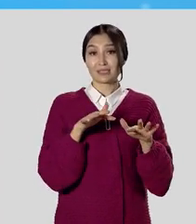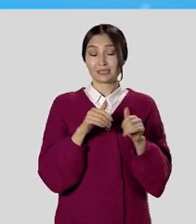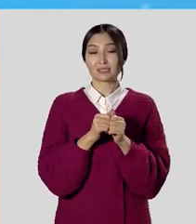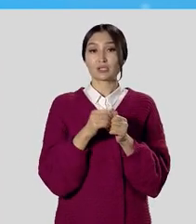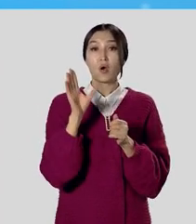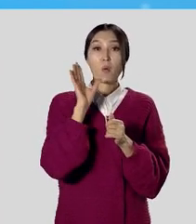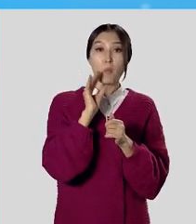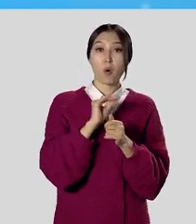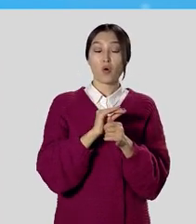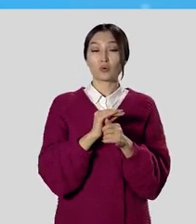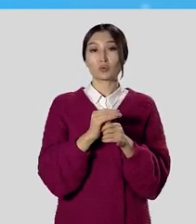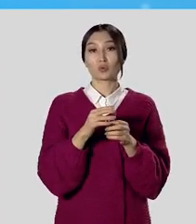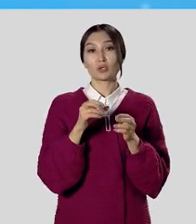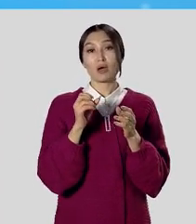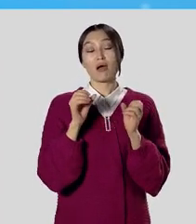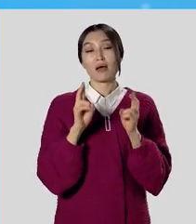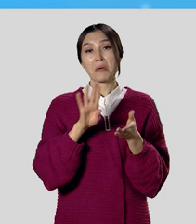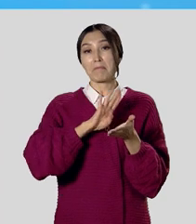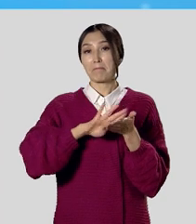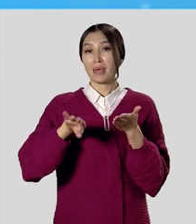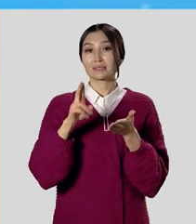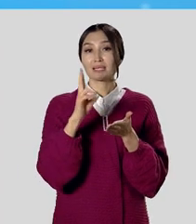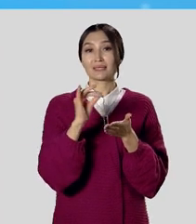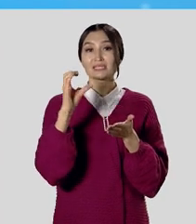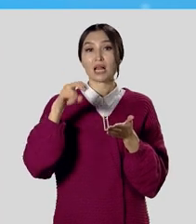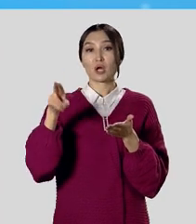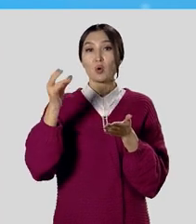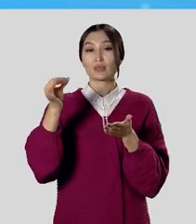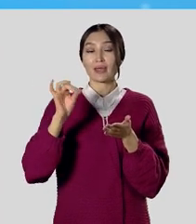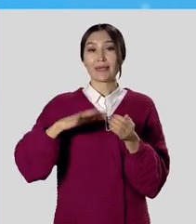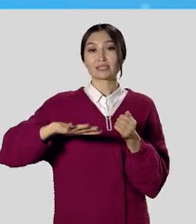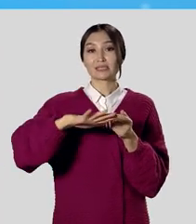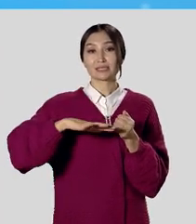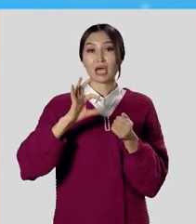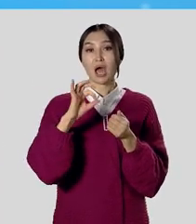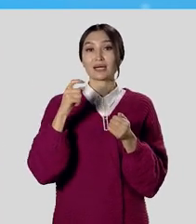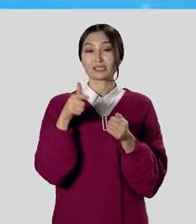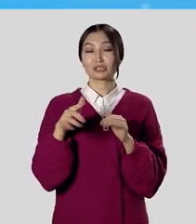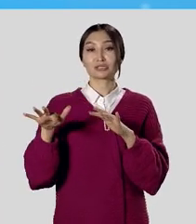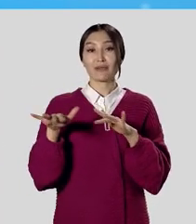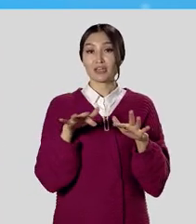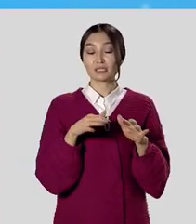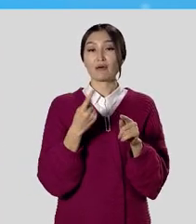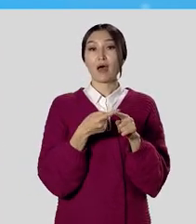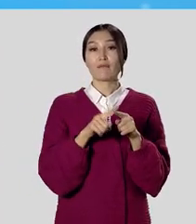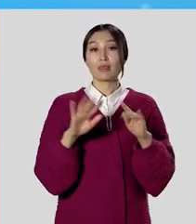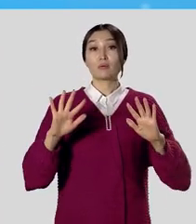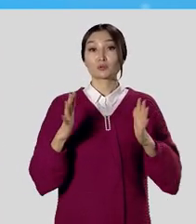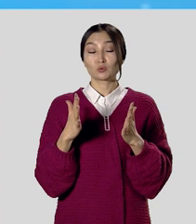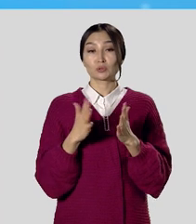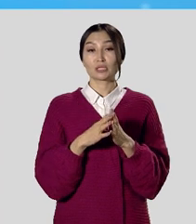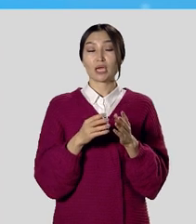жизнедеятельности могут протекать в бескислородной среде. Органические вещества в этом